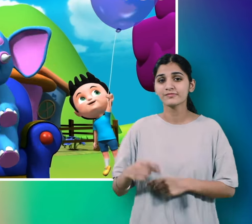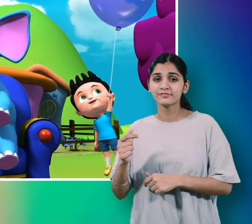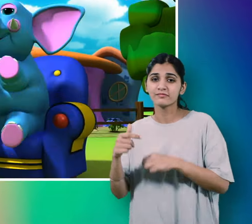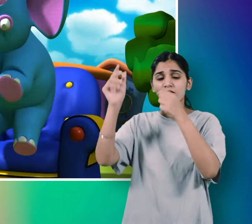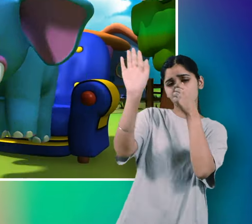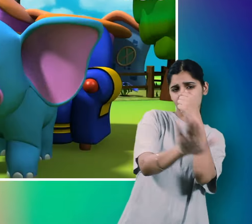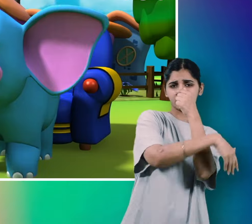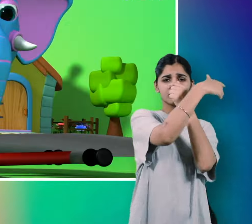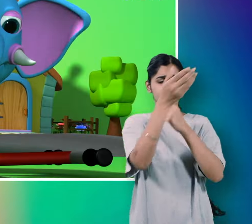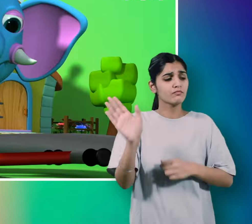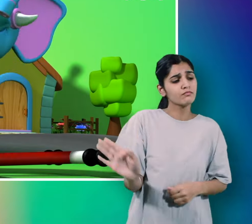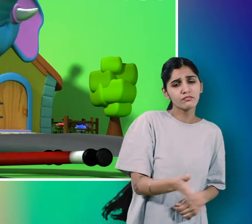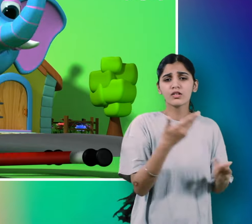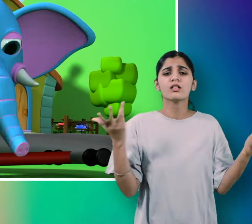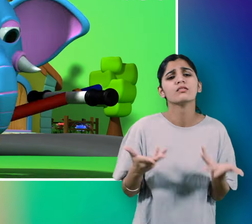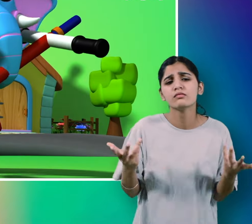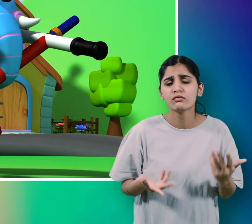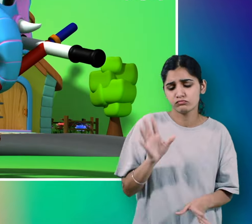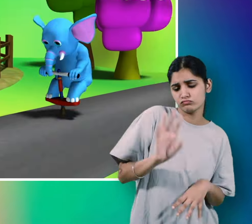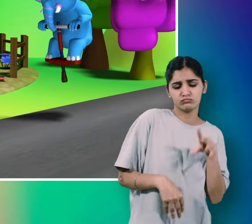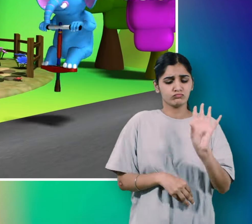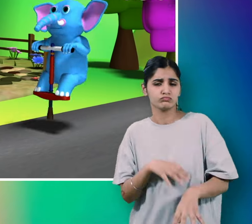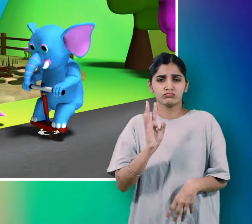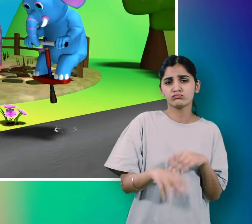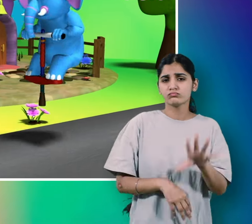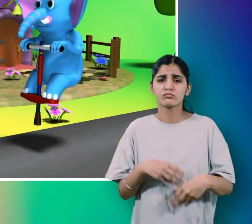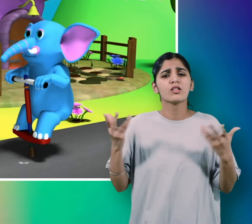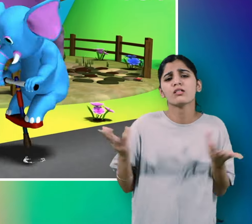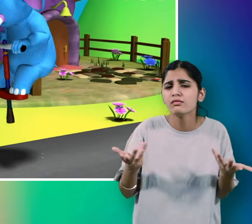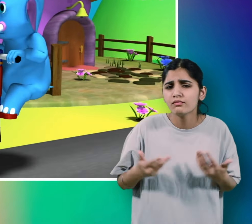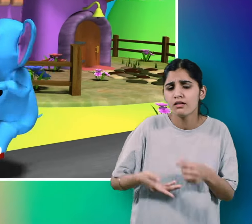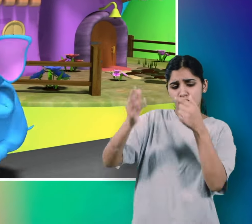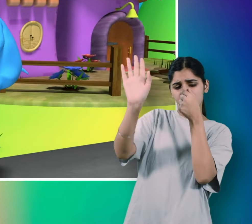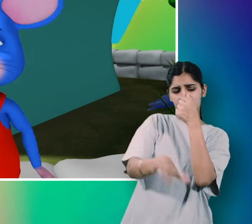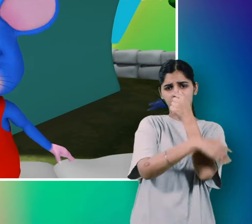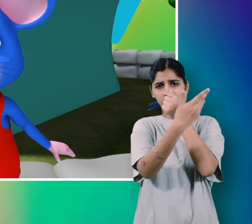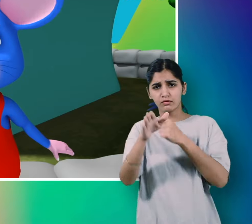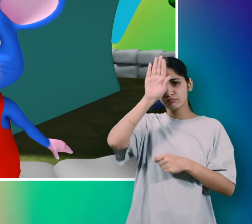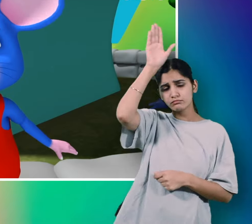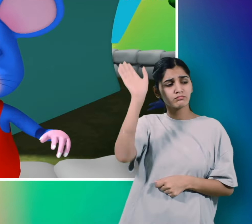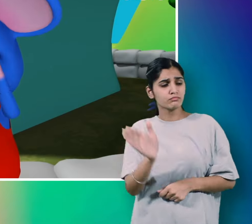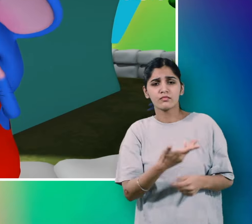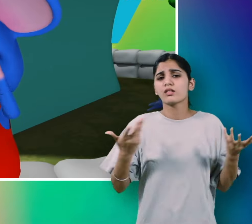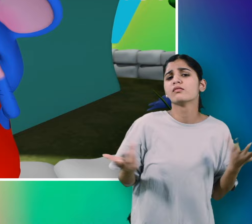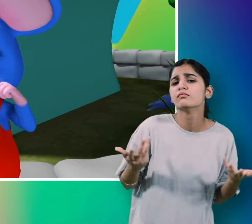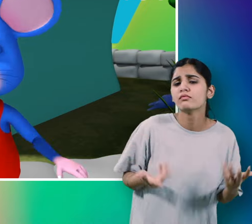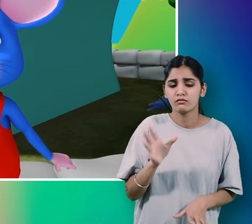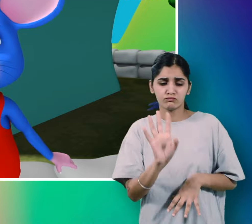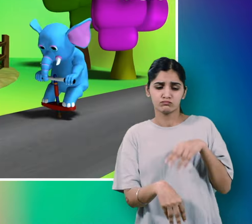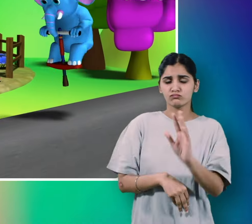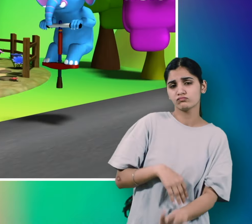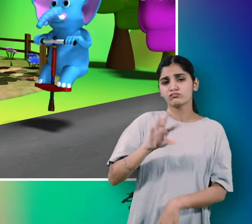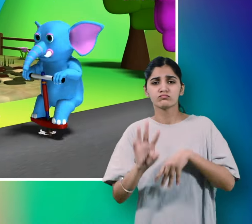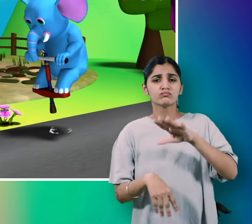फटर हाथी राजा कहां चले सुं ला के कहां चले हाथी राज जा कहां